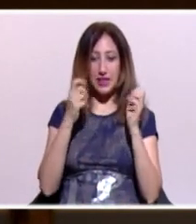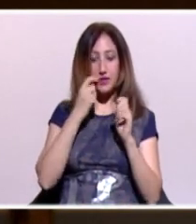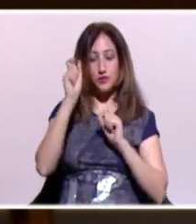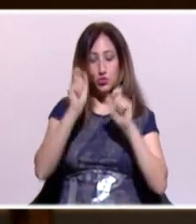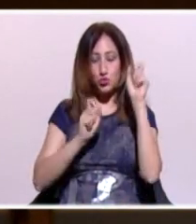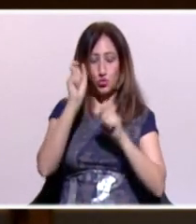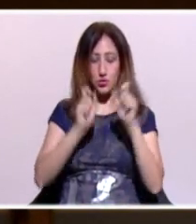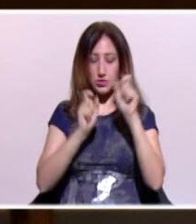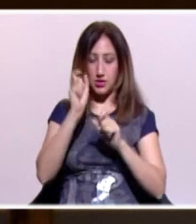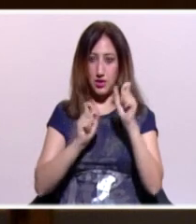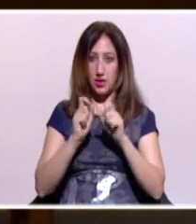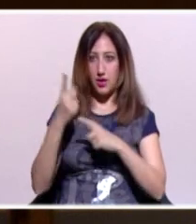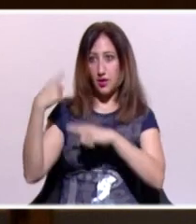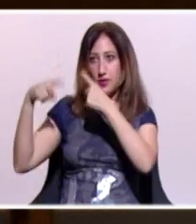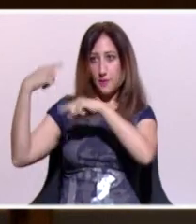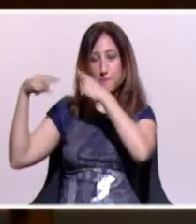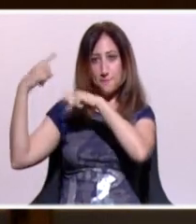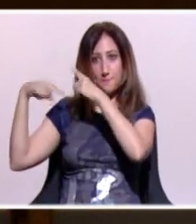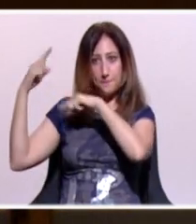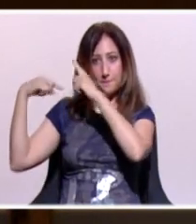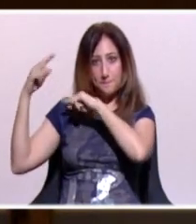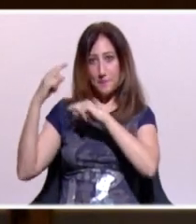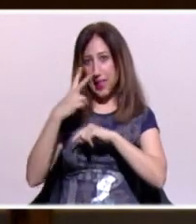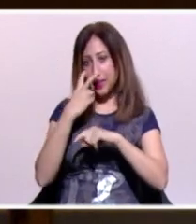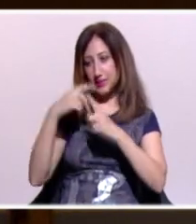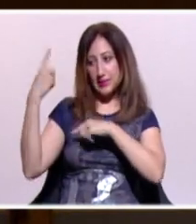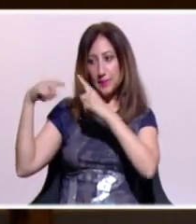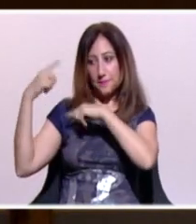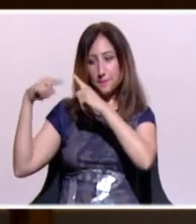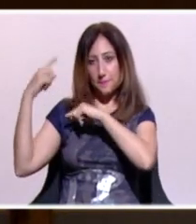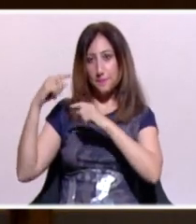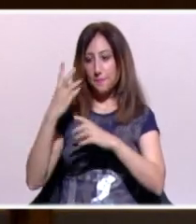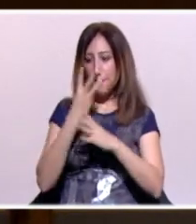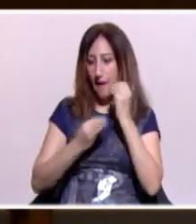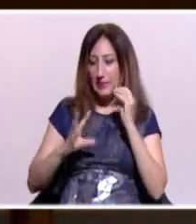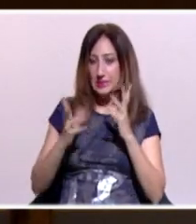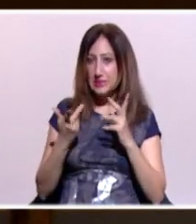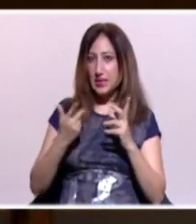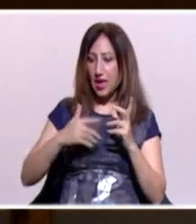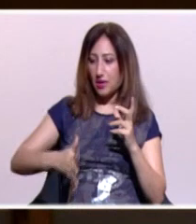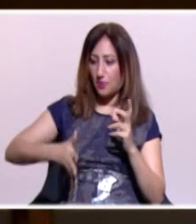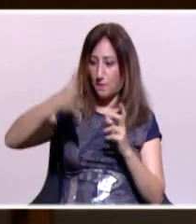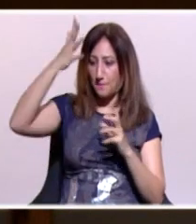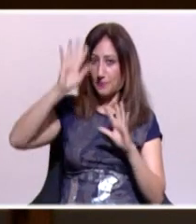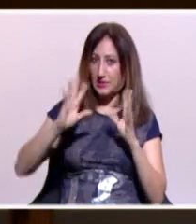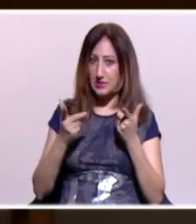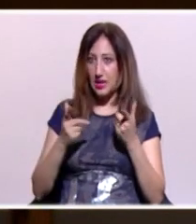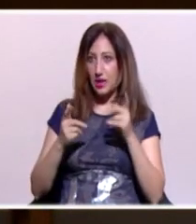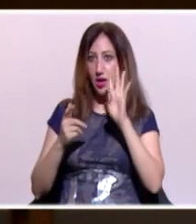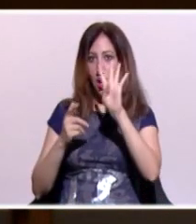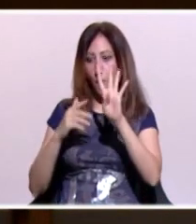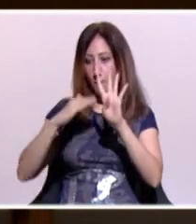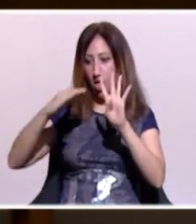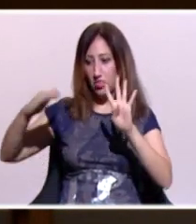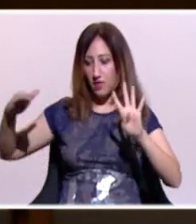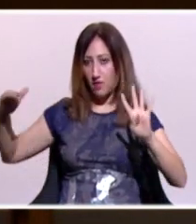خصوصا ان كل واحد عمل فلاش باك بيحكي عن الباست وعن الماضي بتاعه ونشأته وتصوره، وجمع الاربعه وهم اطفال وجمعهم لما